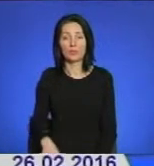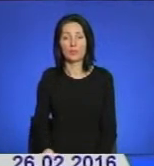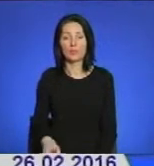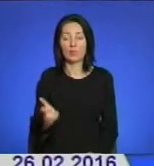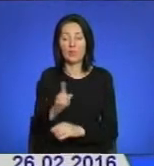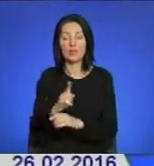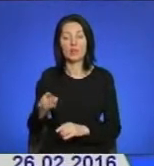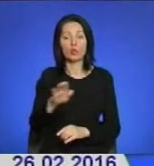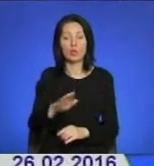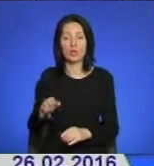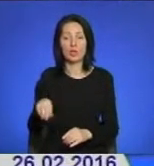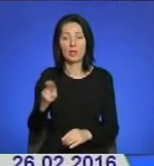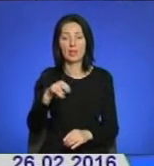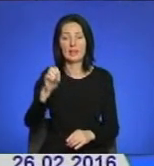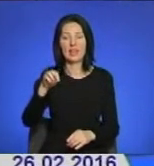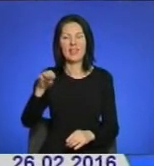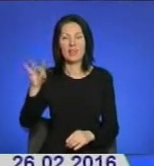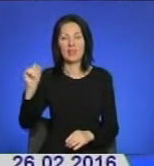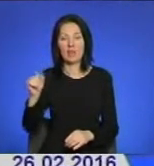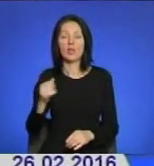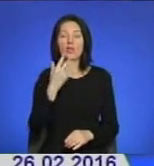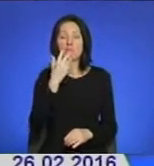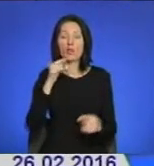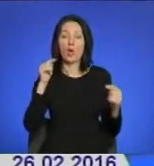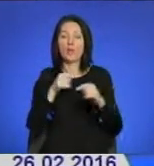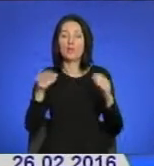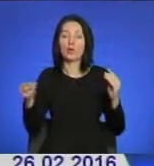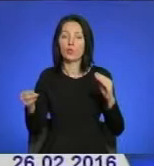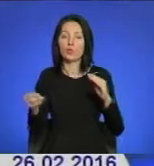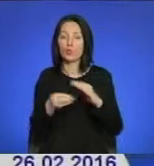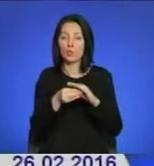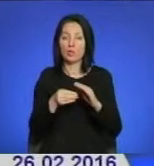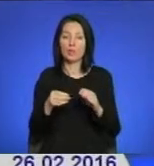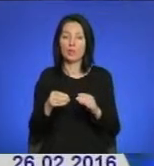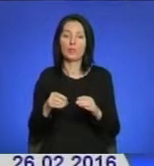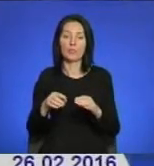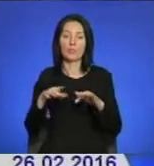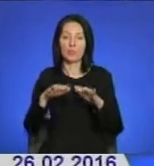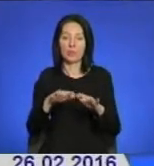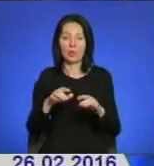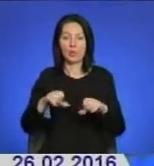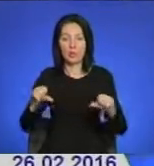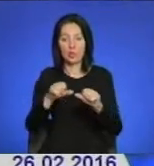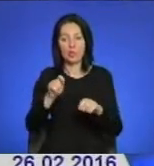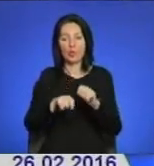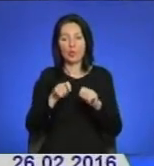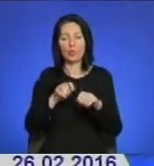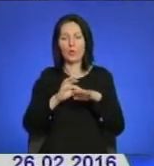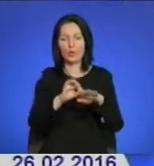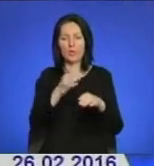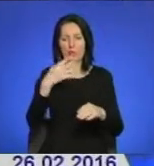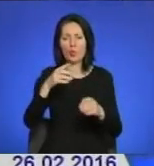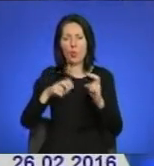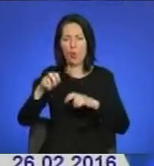На Тернопільщині детективи Національного антикорупційного бюро України провели 40 обшуків в обласній та міській прокуратурах, а також в